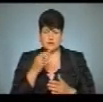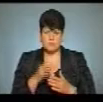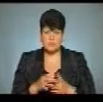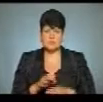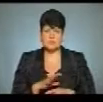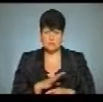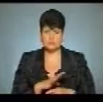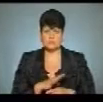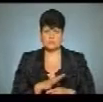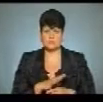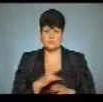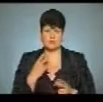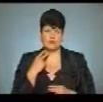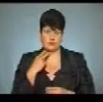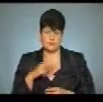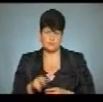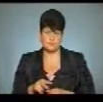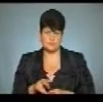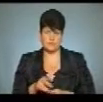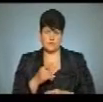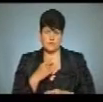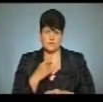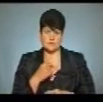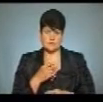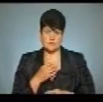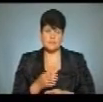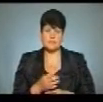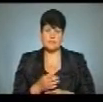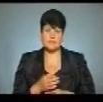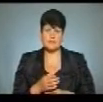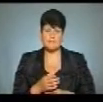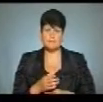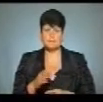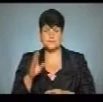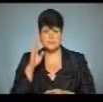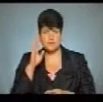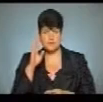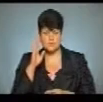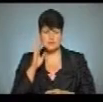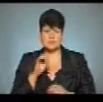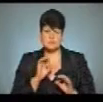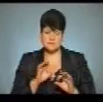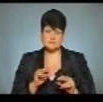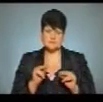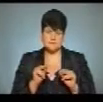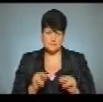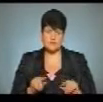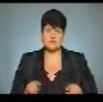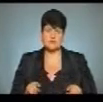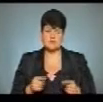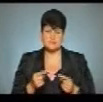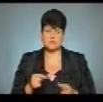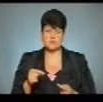відбував покарання в місцях позбавлення волі, розповіла Ольга Романів. Підозрюваний у скоєному зізнався, його затримали відповідно до